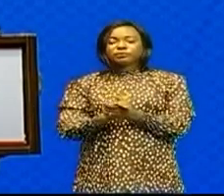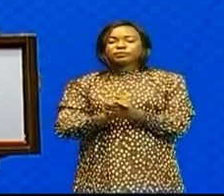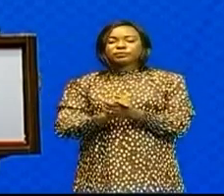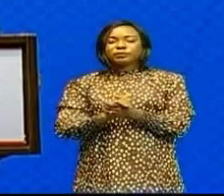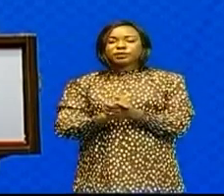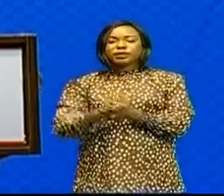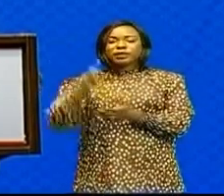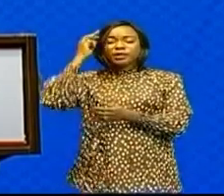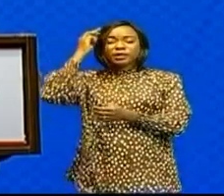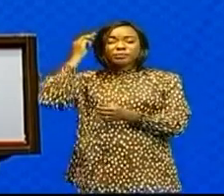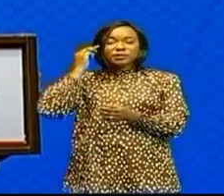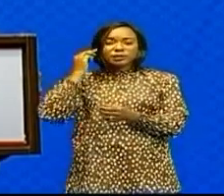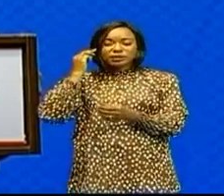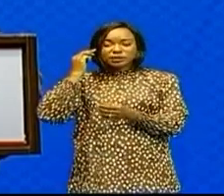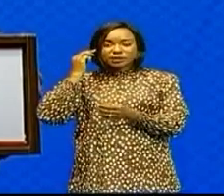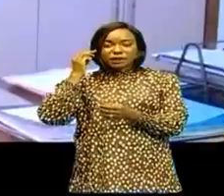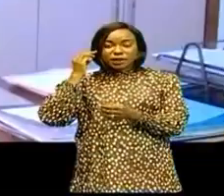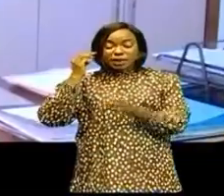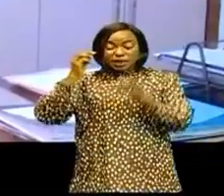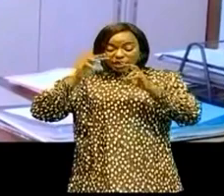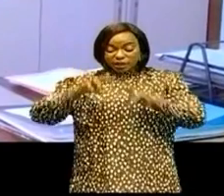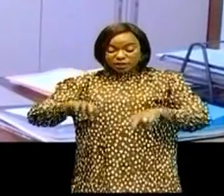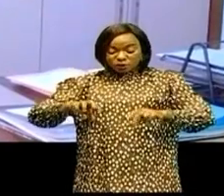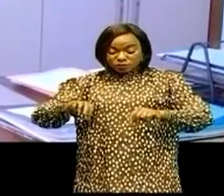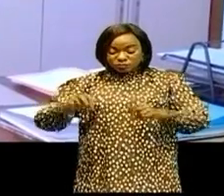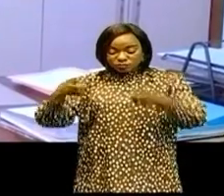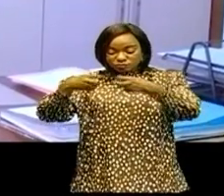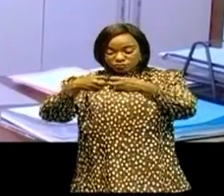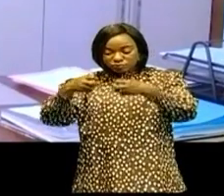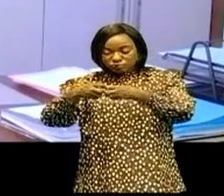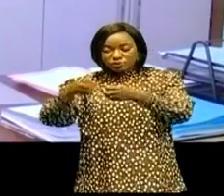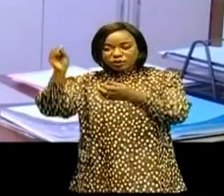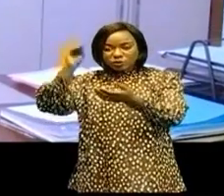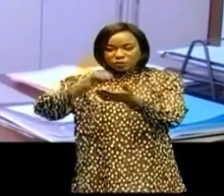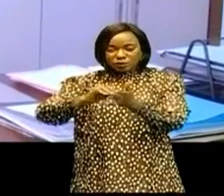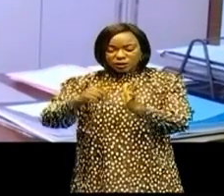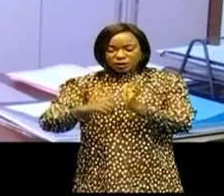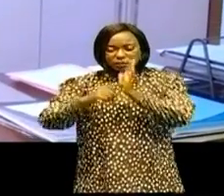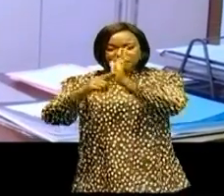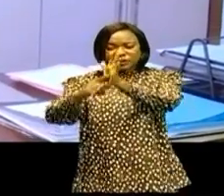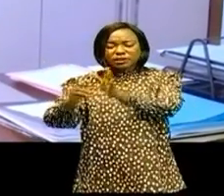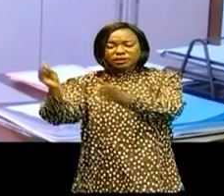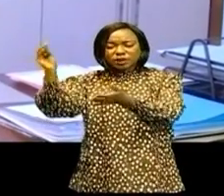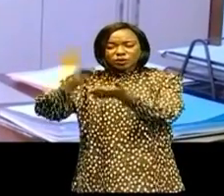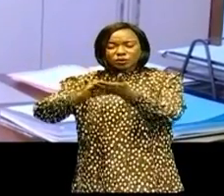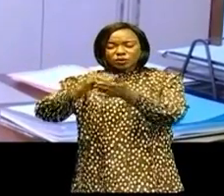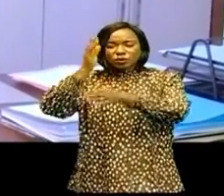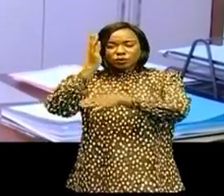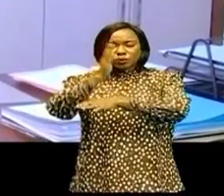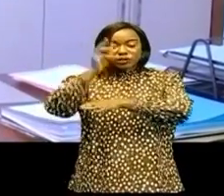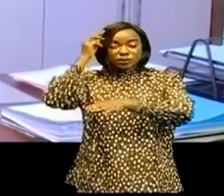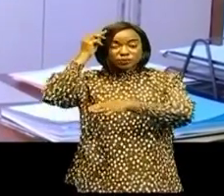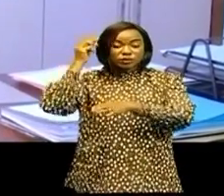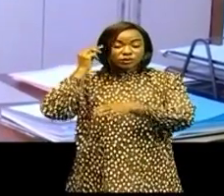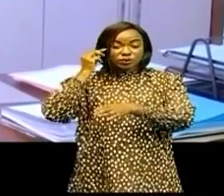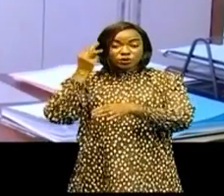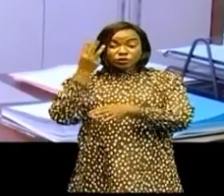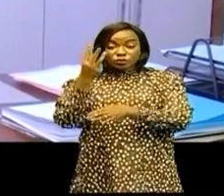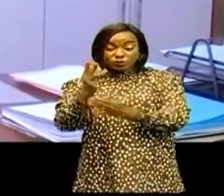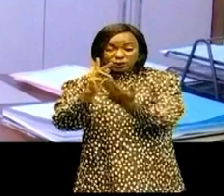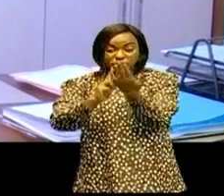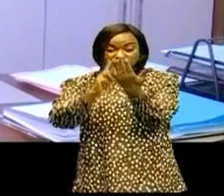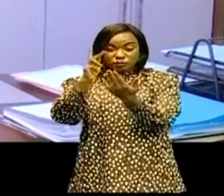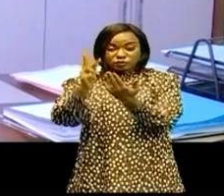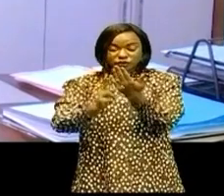Le ministre des Ressources hydrauliques et électricité a présenté au Conseil les contenus des trois projets de